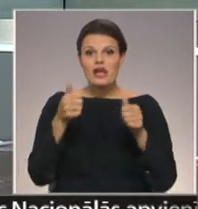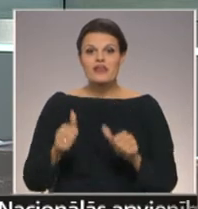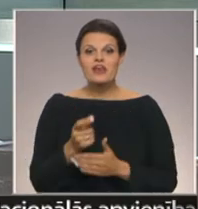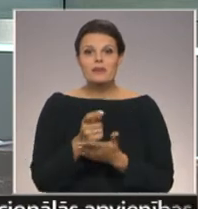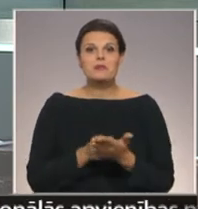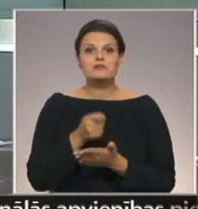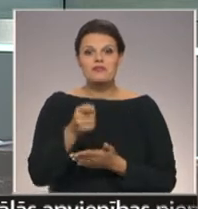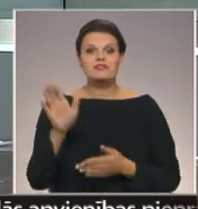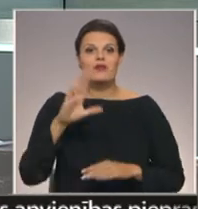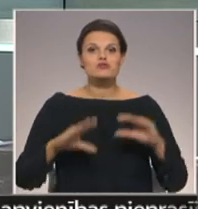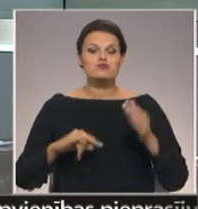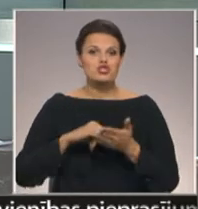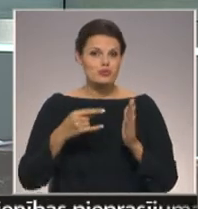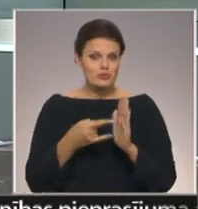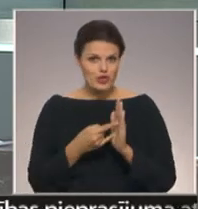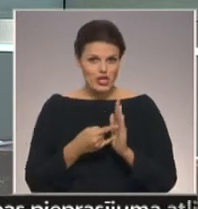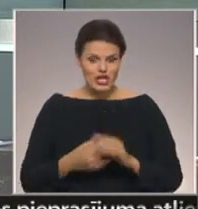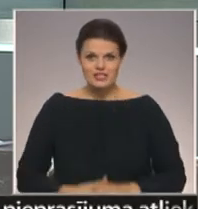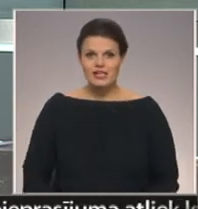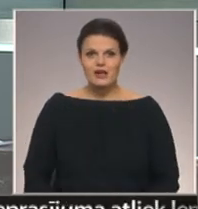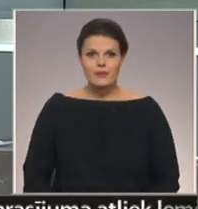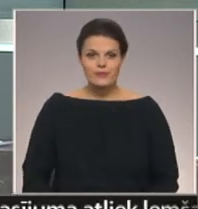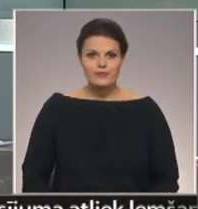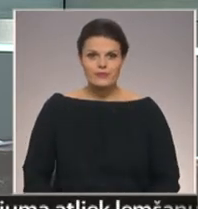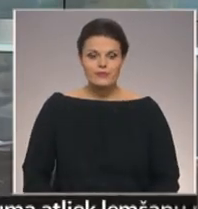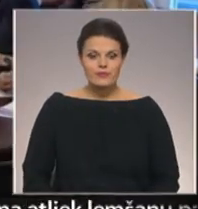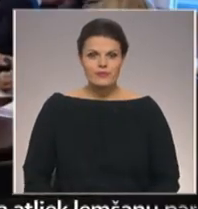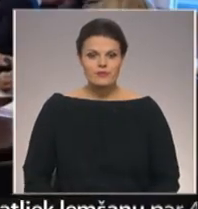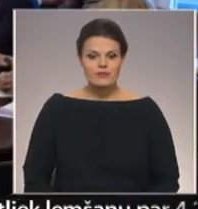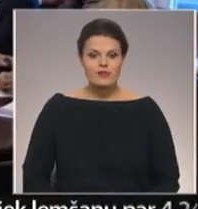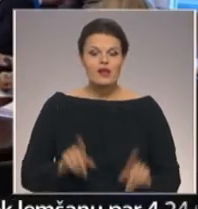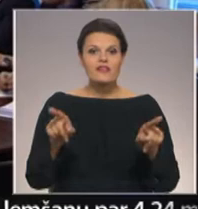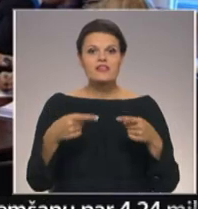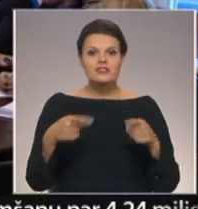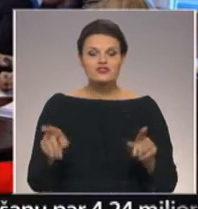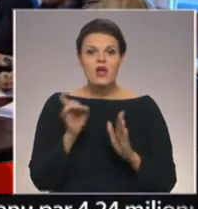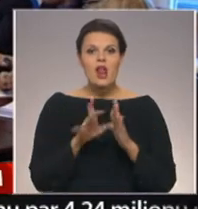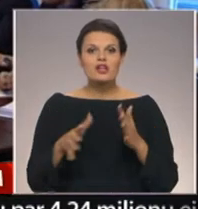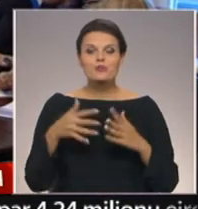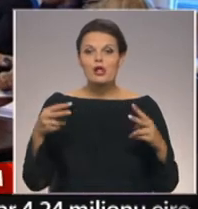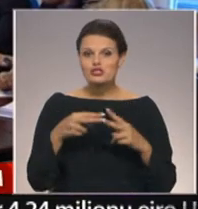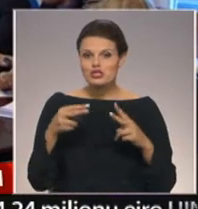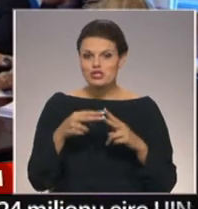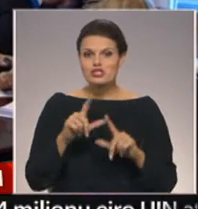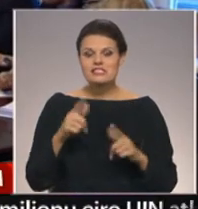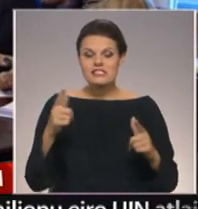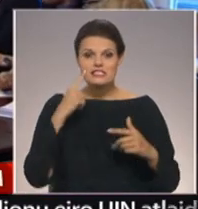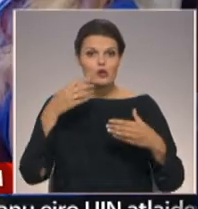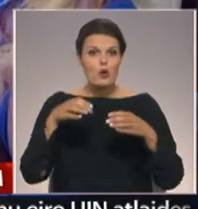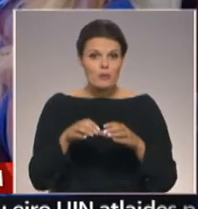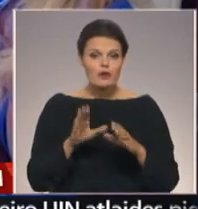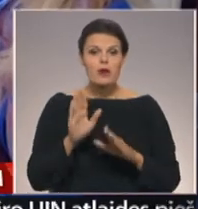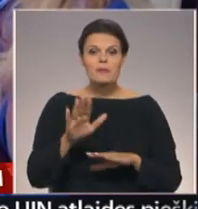pieprasījumus virzīt valsts budžeta projektā. Stāstā Anita Bērtule. Nacionālā elektronisko plašsaziņas līdzekļu padome